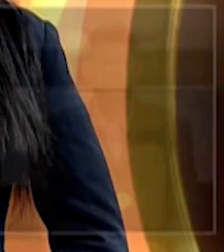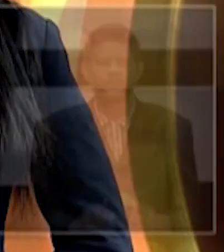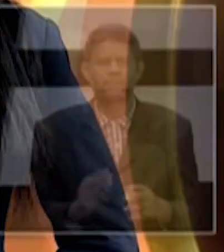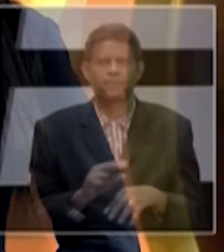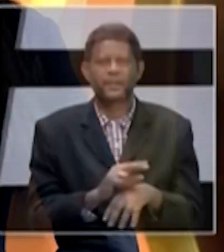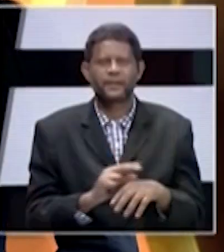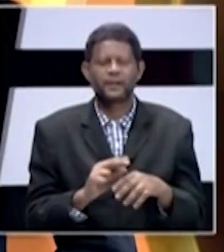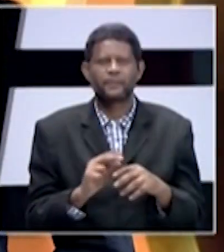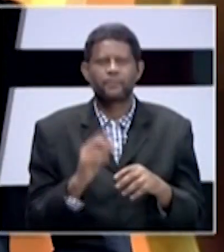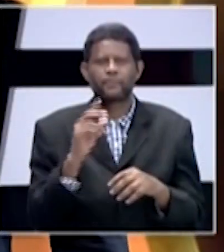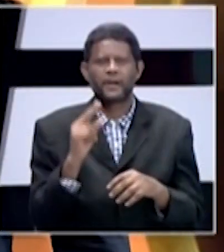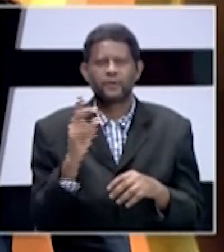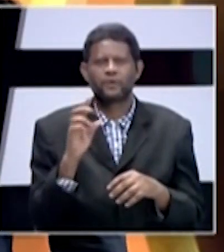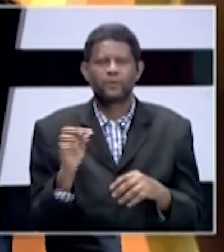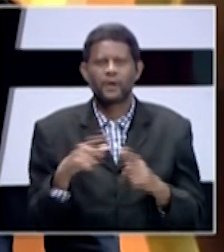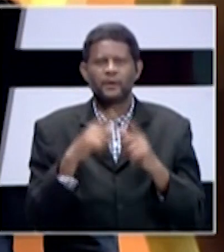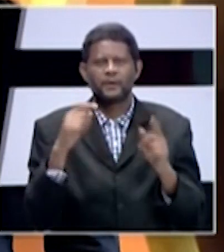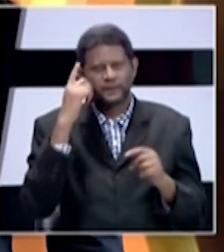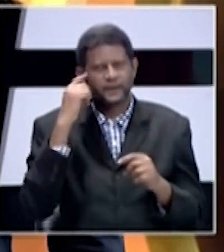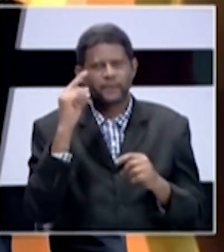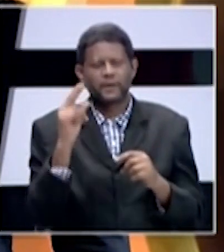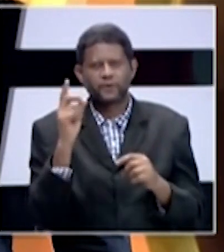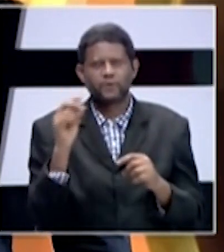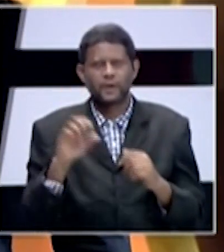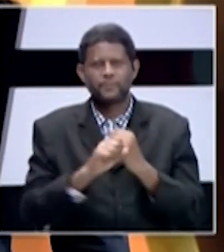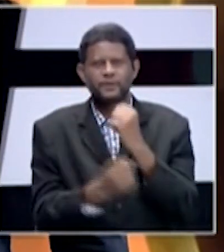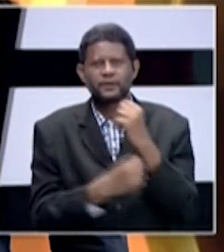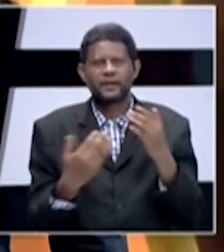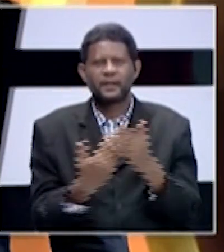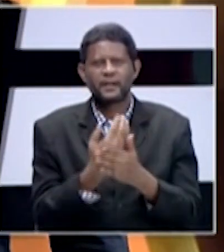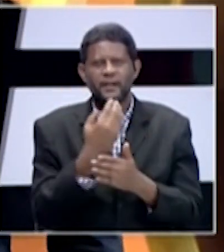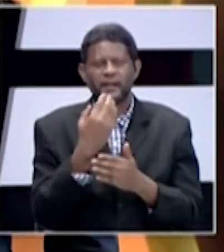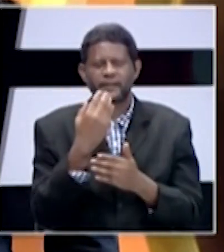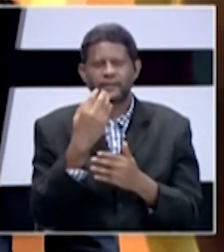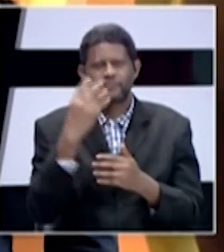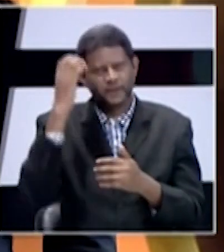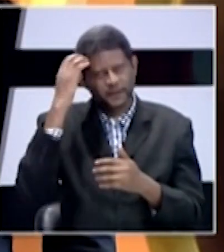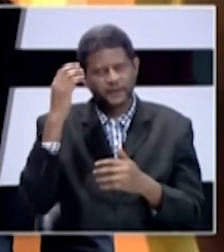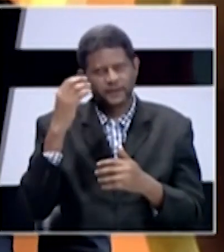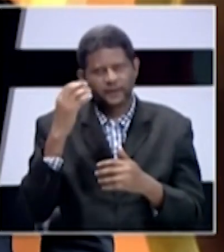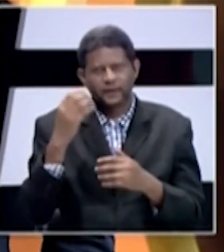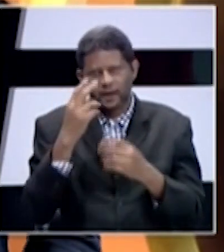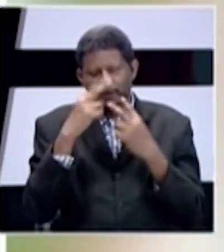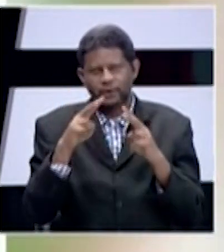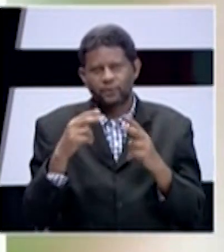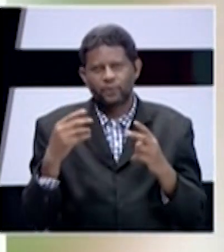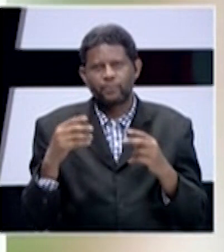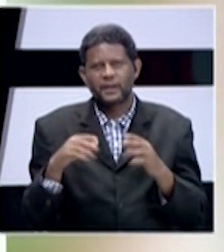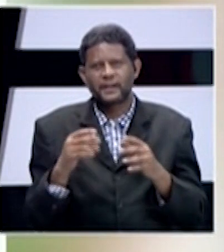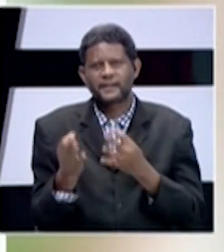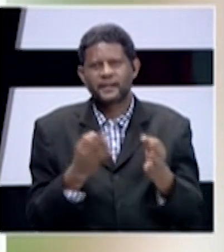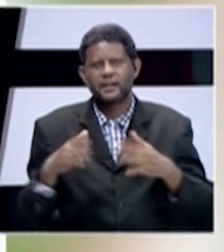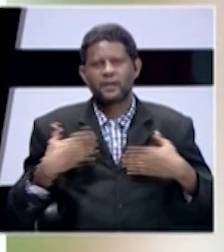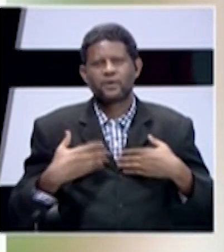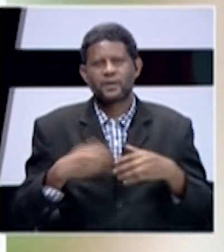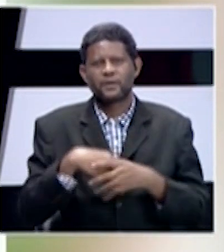ብሄራዊ ባይቶ ዓባይ ትግራይ ባይቶና ኣብ መስረታ ሓዱሽ መንግስቲ ተመልኪቱ መግለፂ ሓጎስ ኣውፅኦም። ባይቶና ኣብ መግለፂኡ